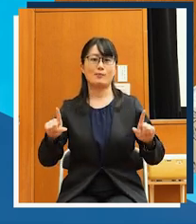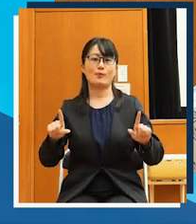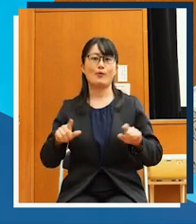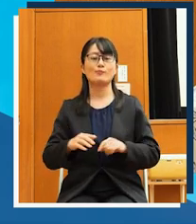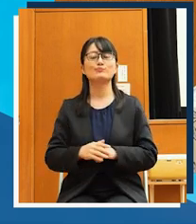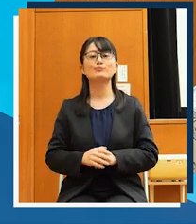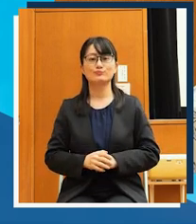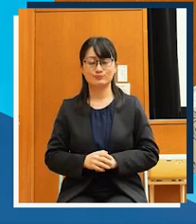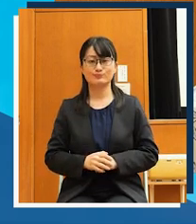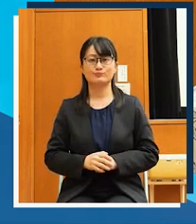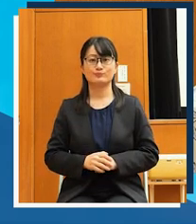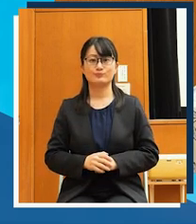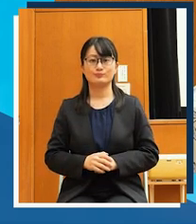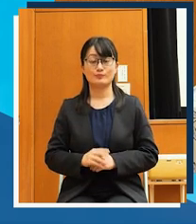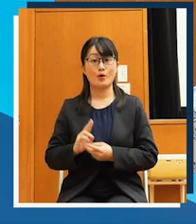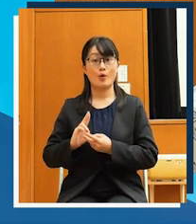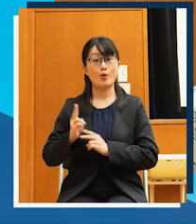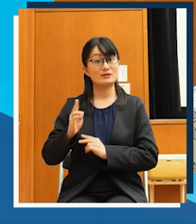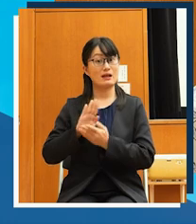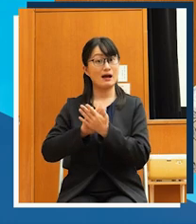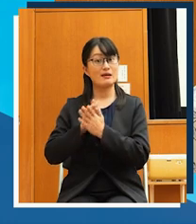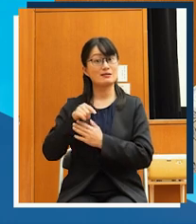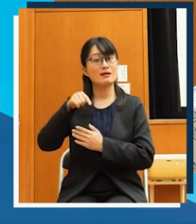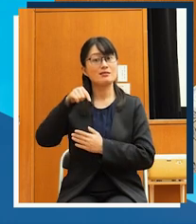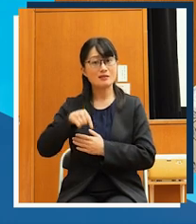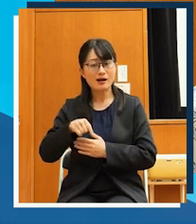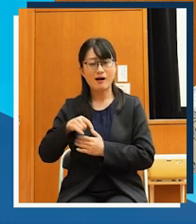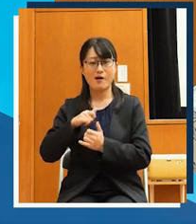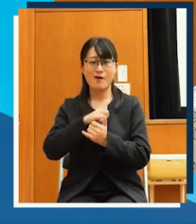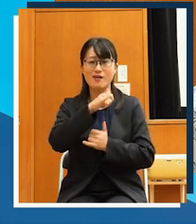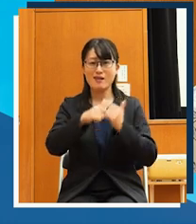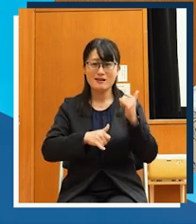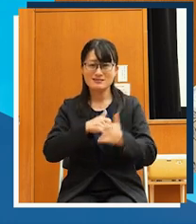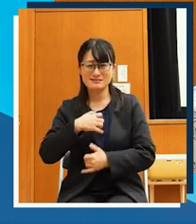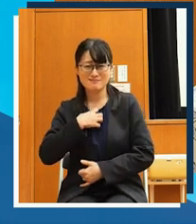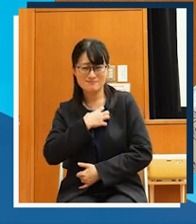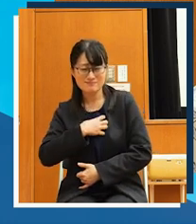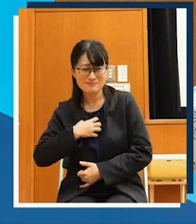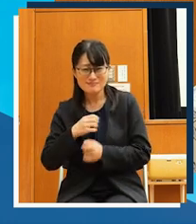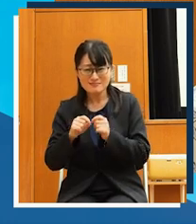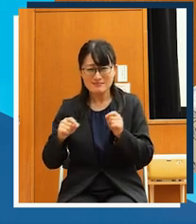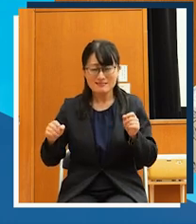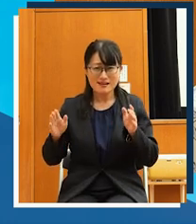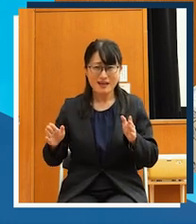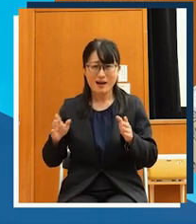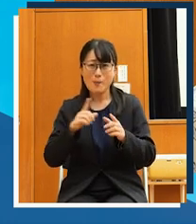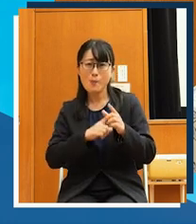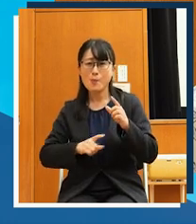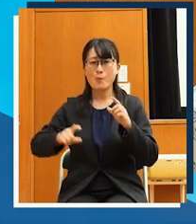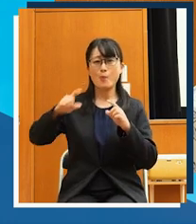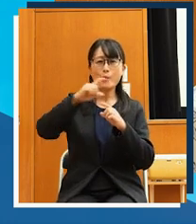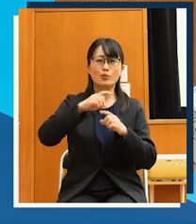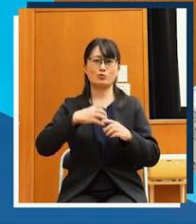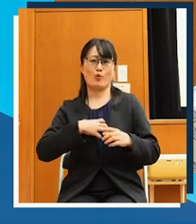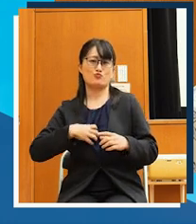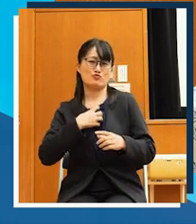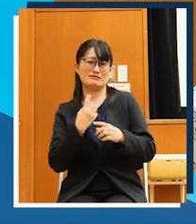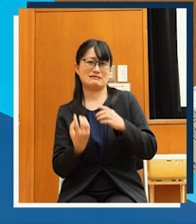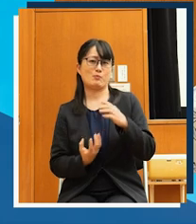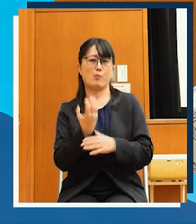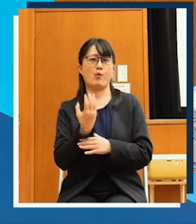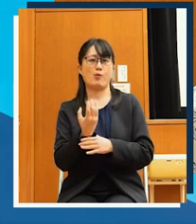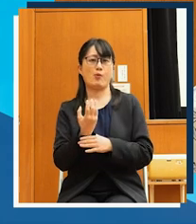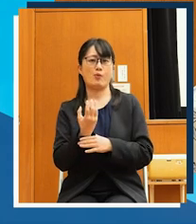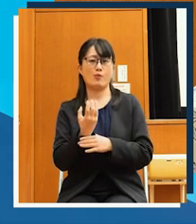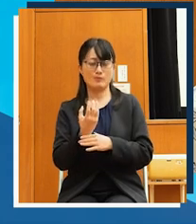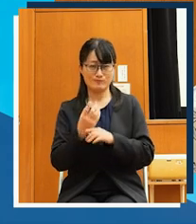そのコメントの中で沖縄県の苦難の歴史に一層の苦難を加えるまことが起きたいうことを去年